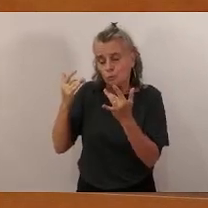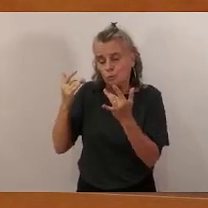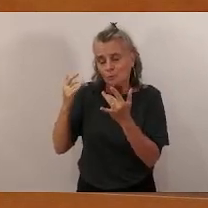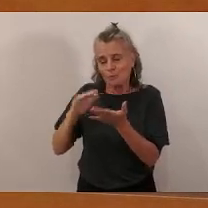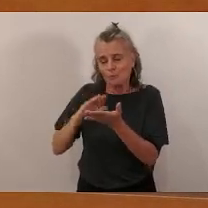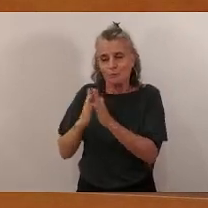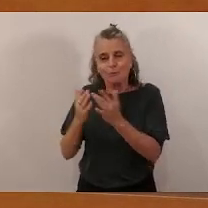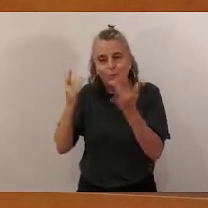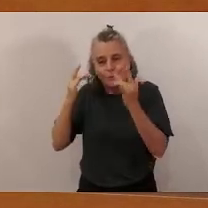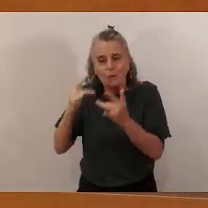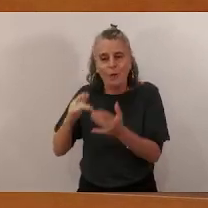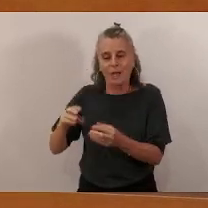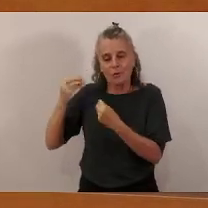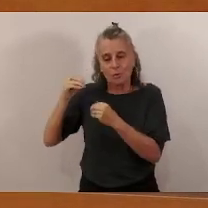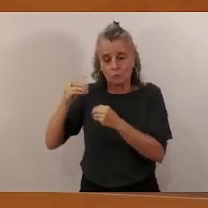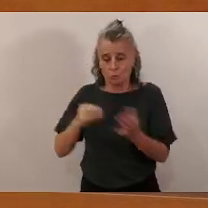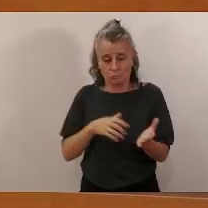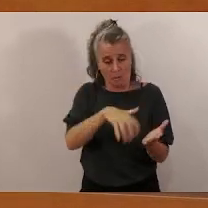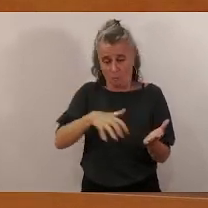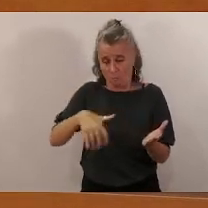ont reçu un avis favorable de la Commission.